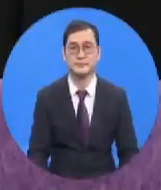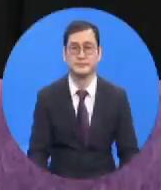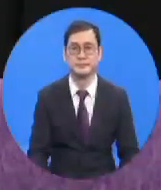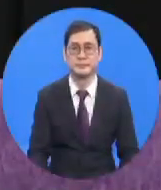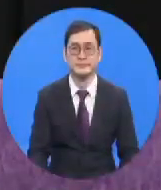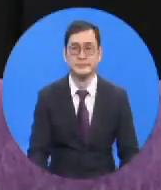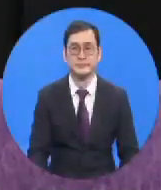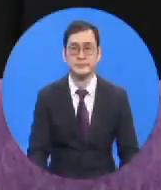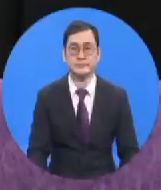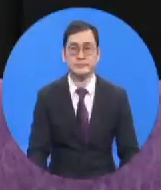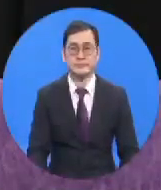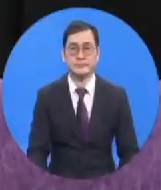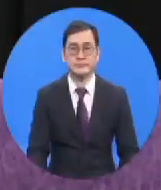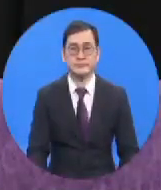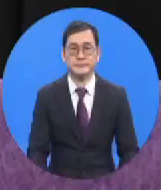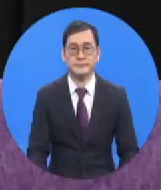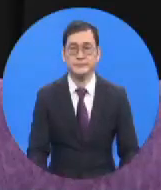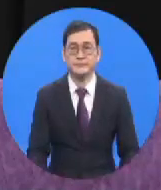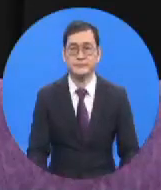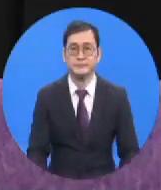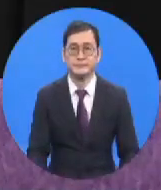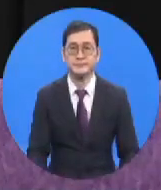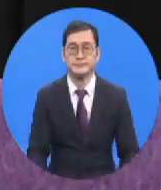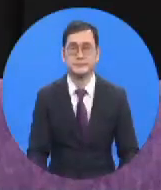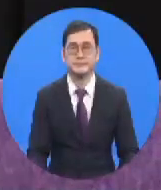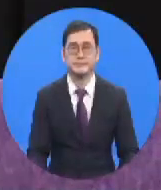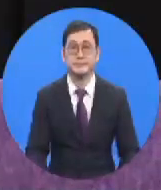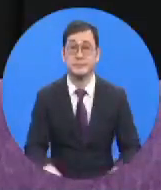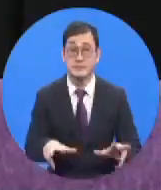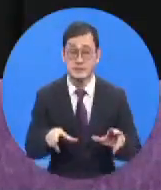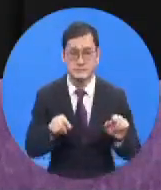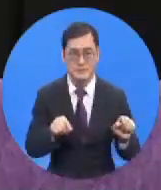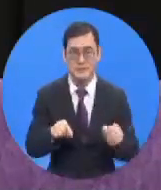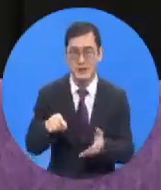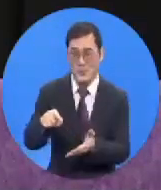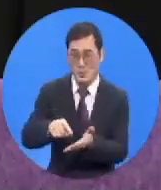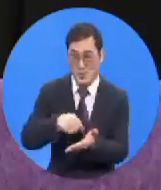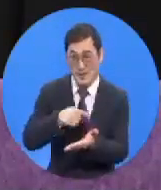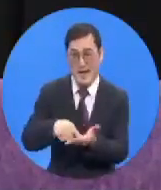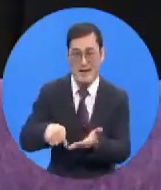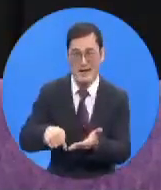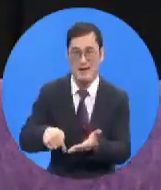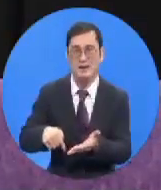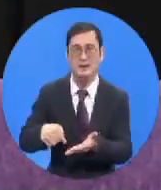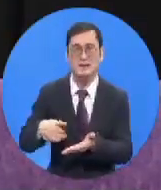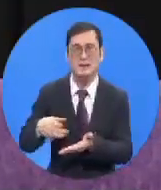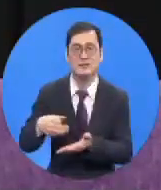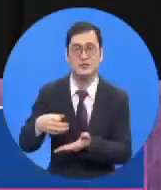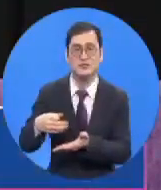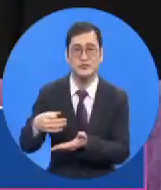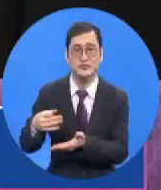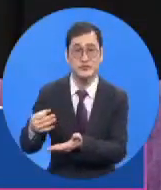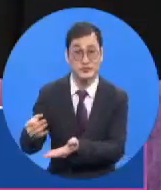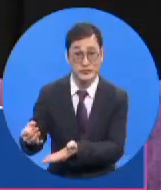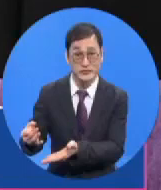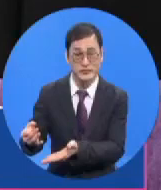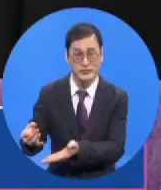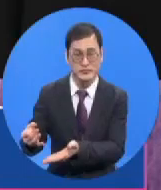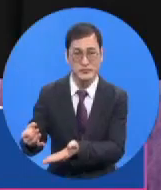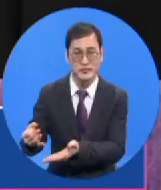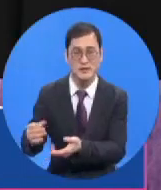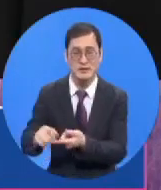지적이 타당합니다. 지금은 이제 그런 보상이나 이런 문제들로 이제 옮아가는 건 차후의 문제고요. 지금 현재는